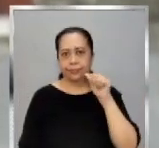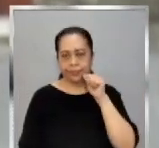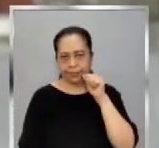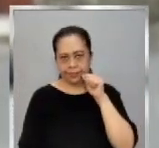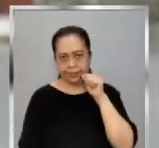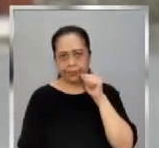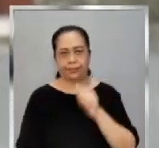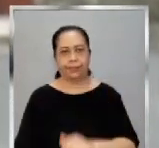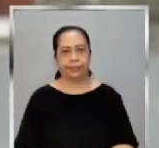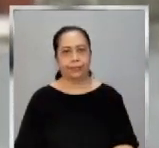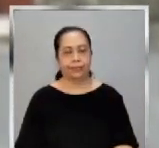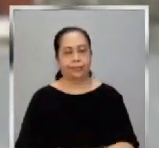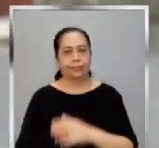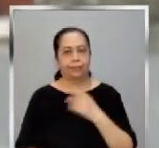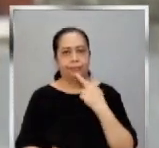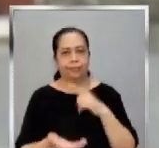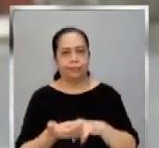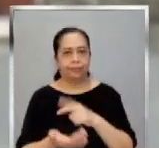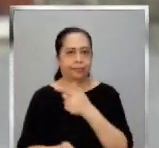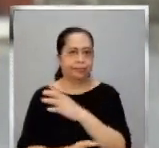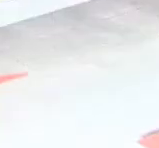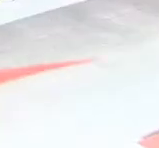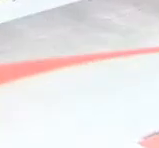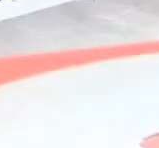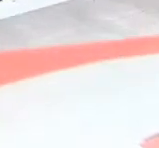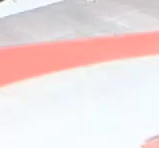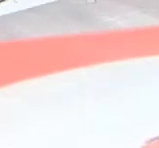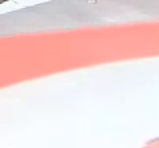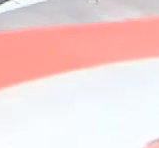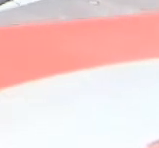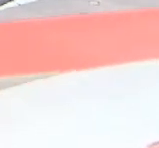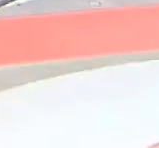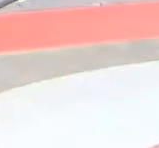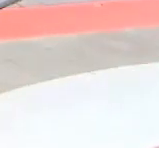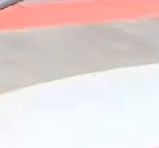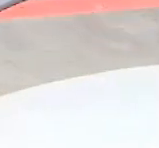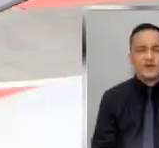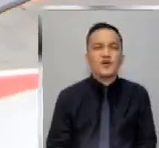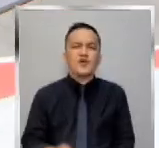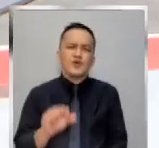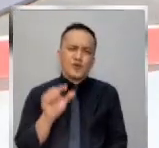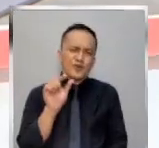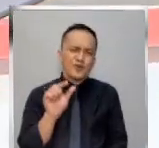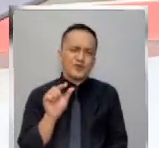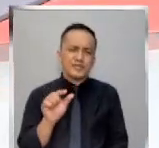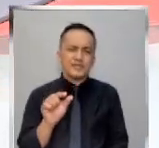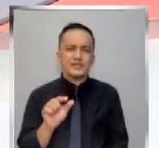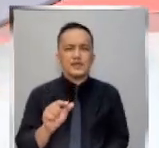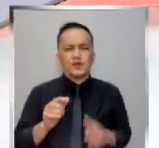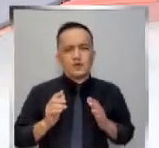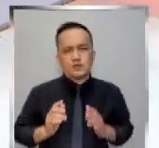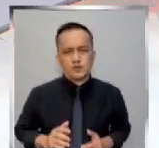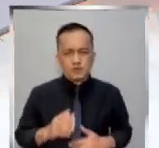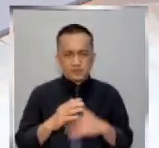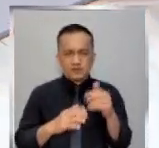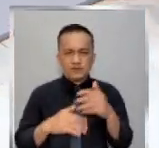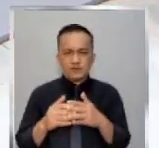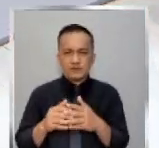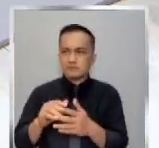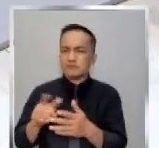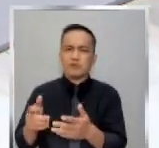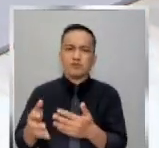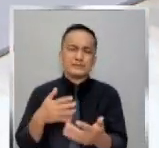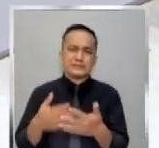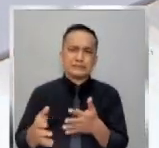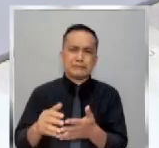Abdurrahman, nakatutok 24 oras. Kaunting ginhawa naman po sa gitna ng aberya sa mga paliparan. Mas